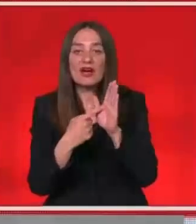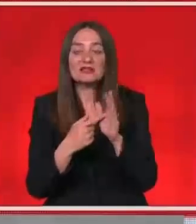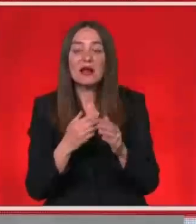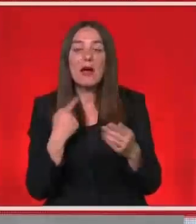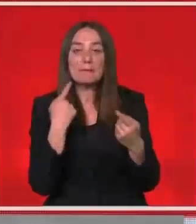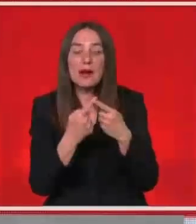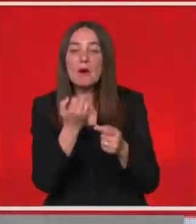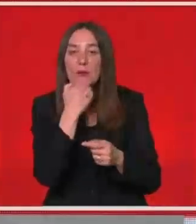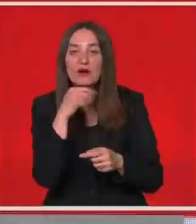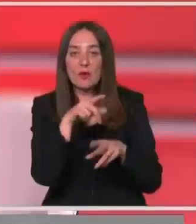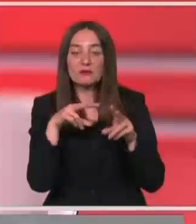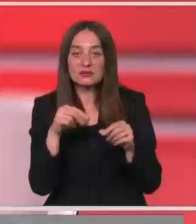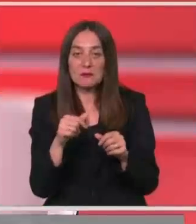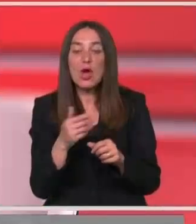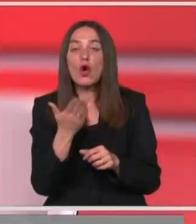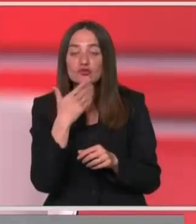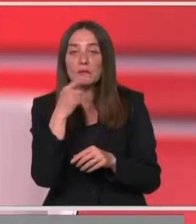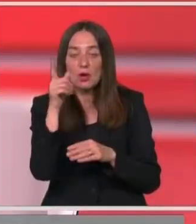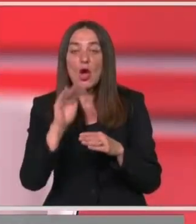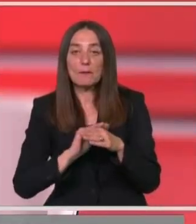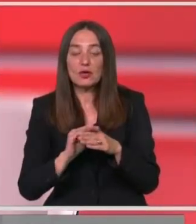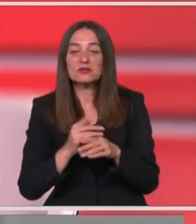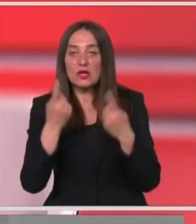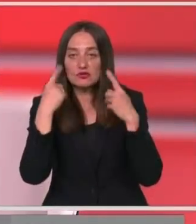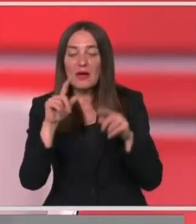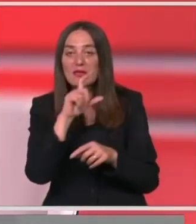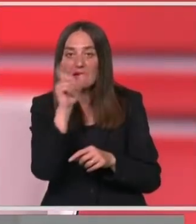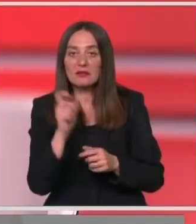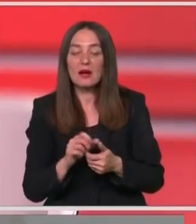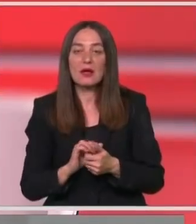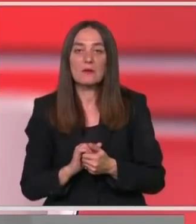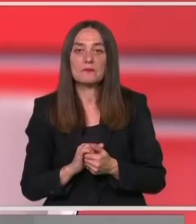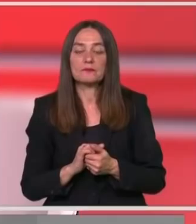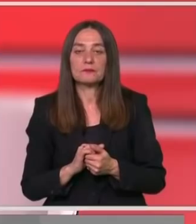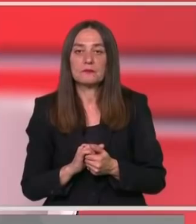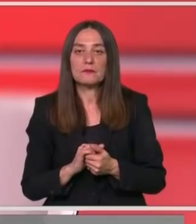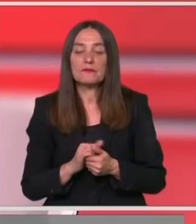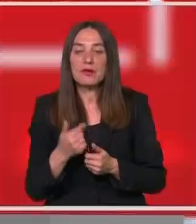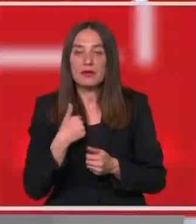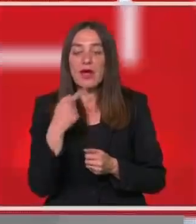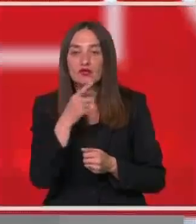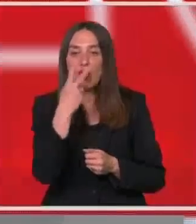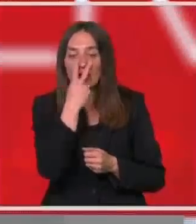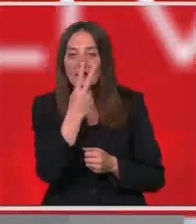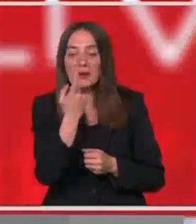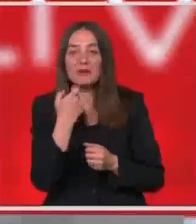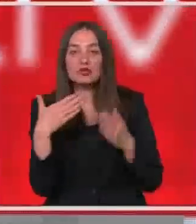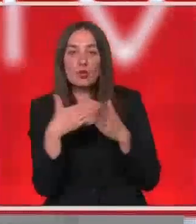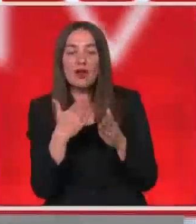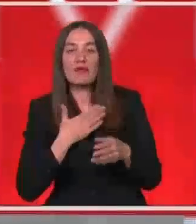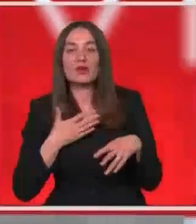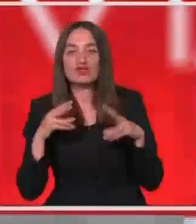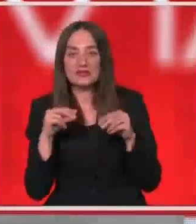prema upravo ovim zemljama. Hoće li im oprostiti Španija, znači, Italija? Ja to posmatram iz ugla naše